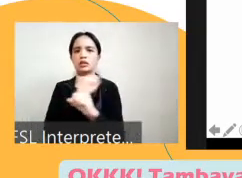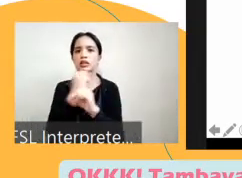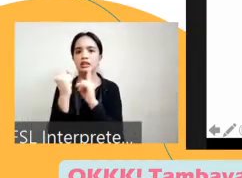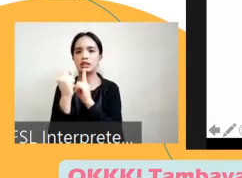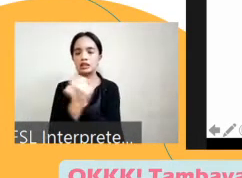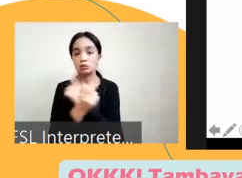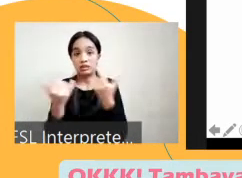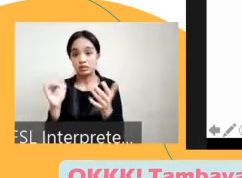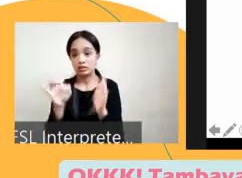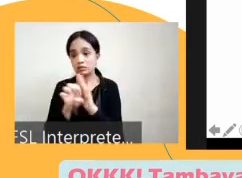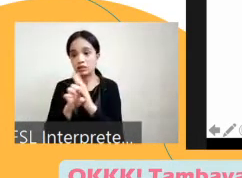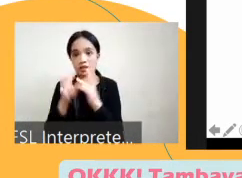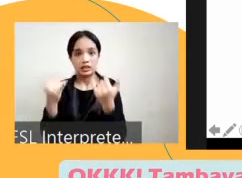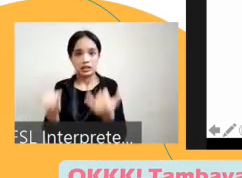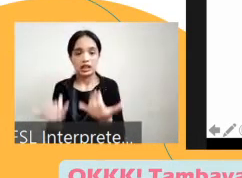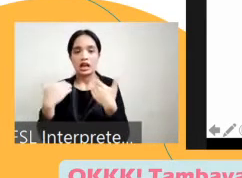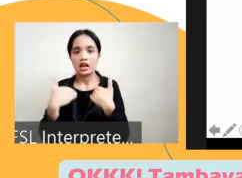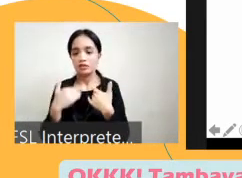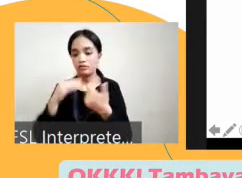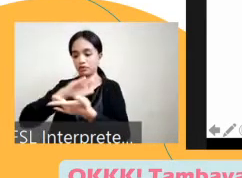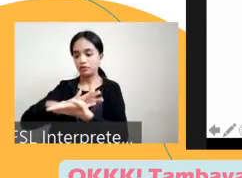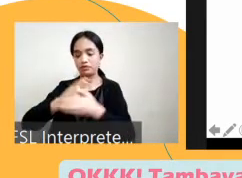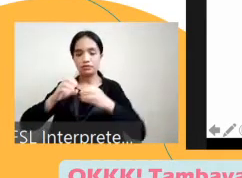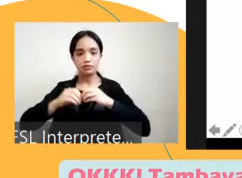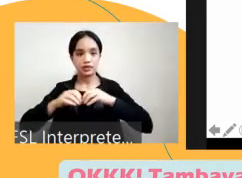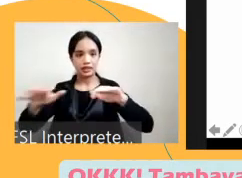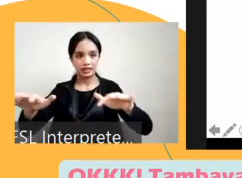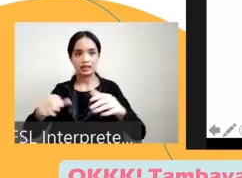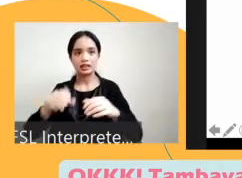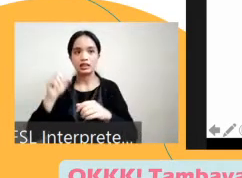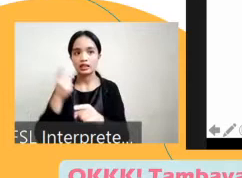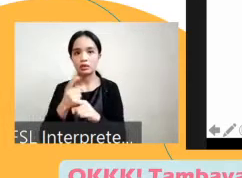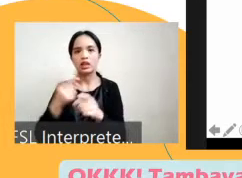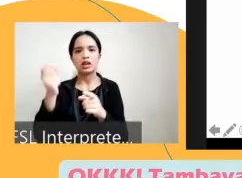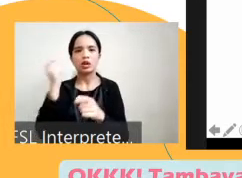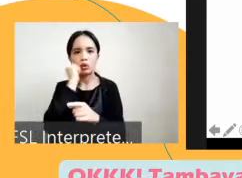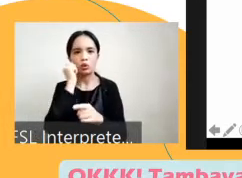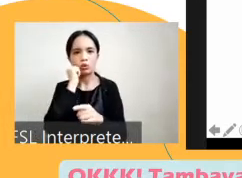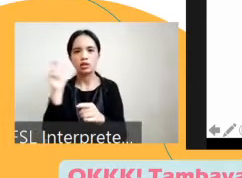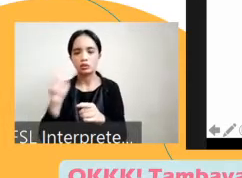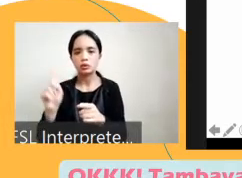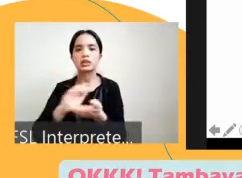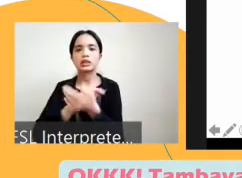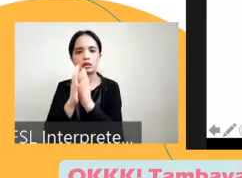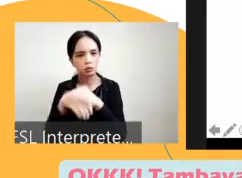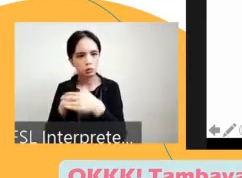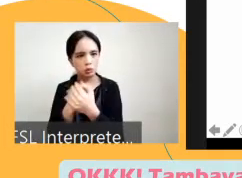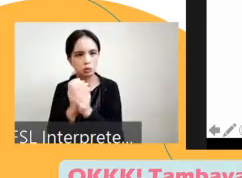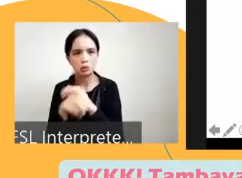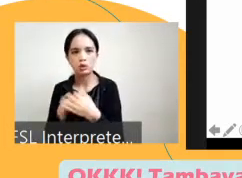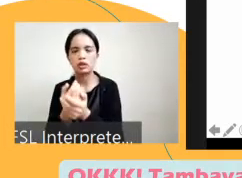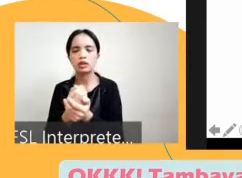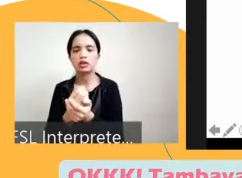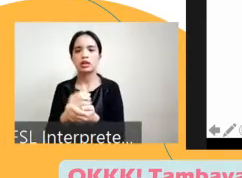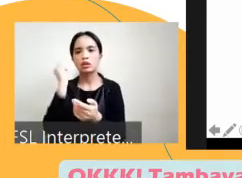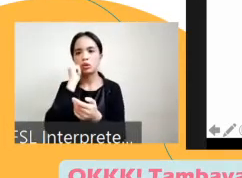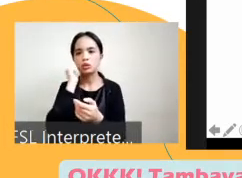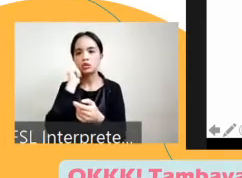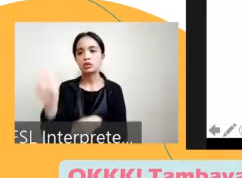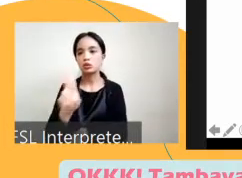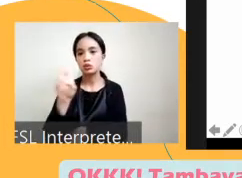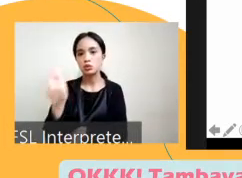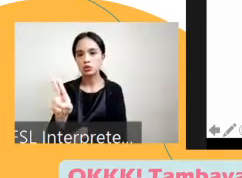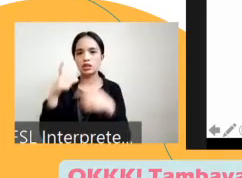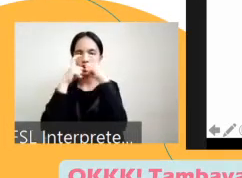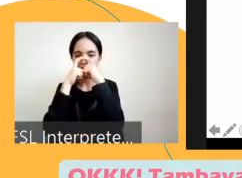ngayon, no, may pandemyang nangyayari, no, mas madalas tayong naguhugas ng kamay, mas gumagamit tayo ng